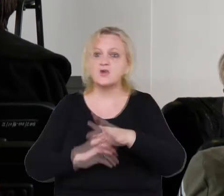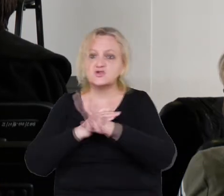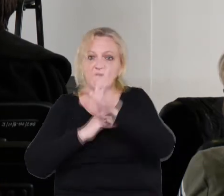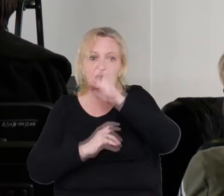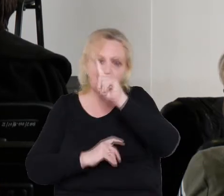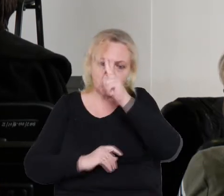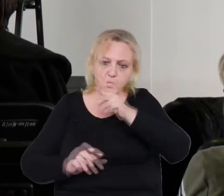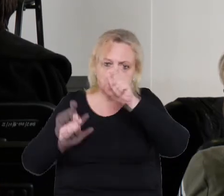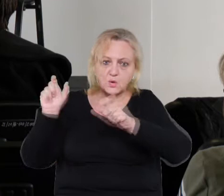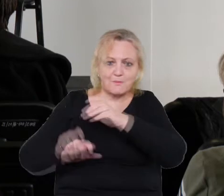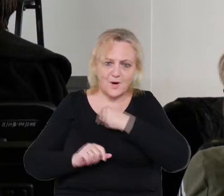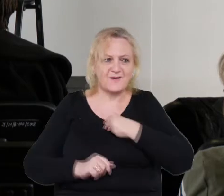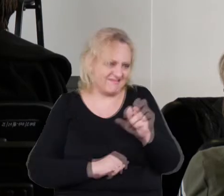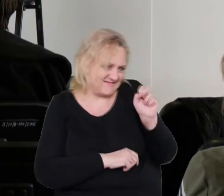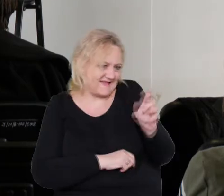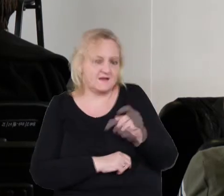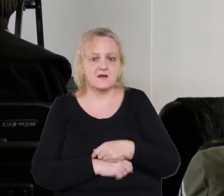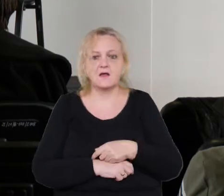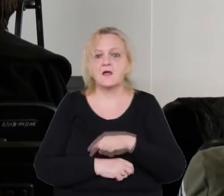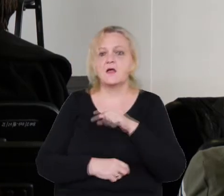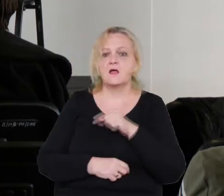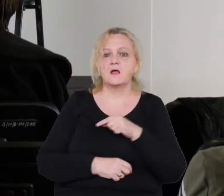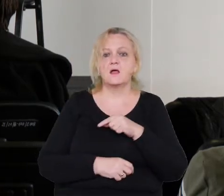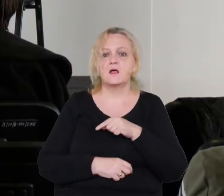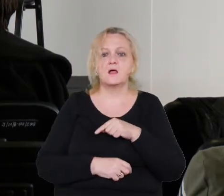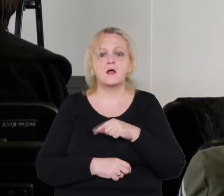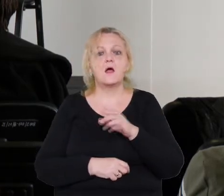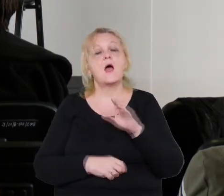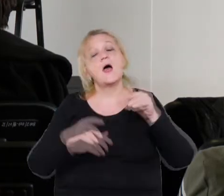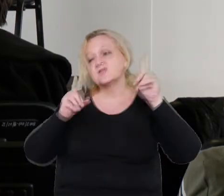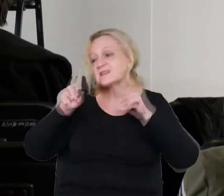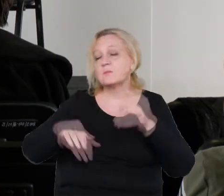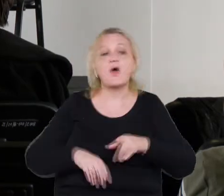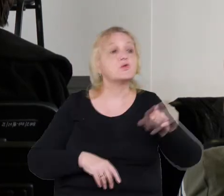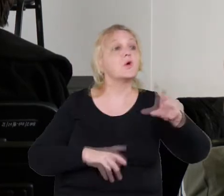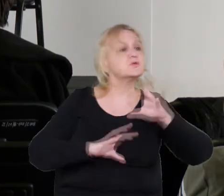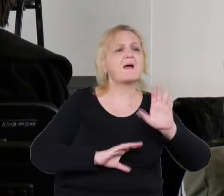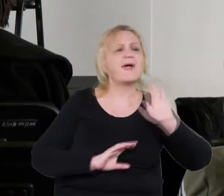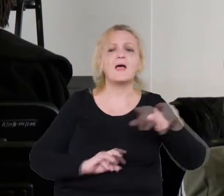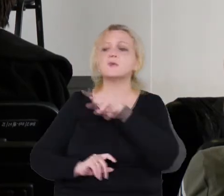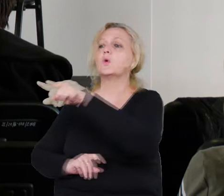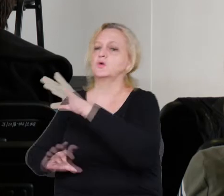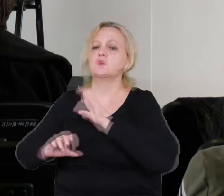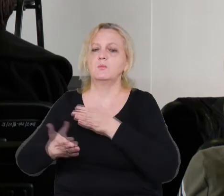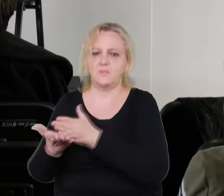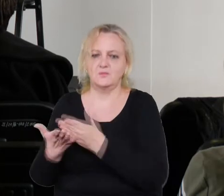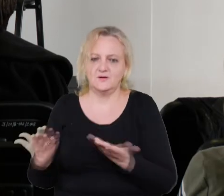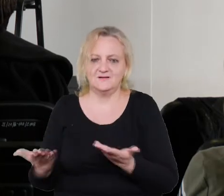Tak więc nie tym co cierpiącego innym co cierpią ale chodzi mi o to że wiesz jakby